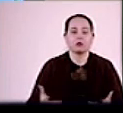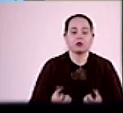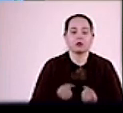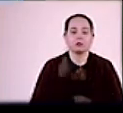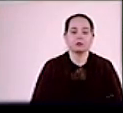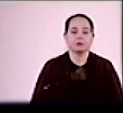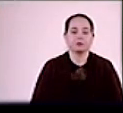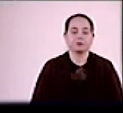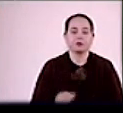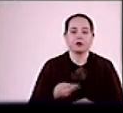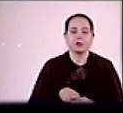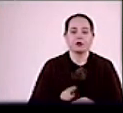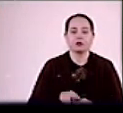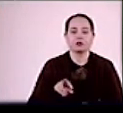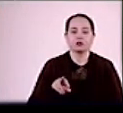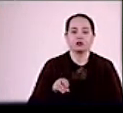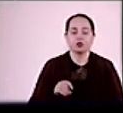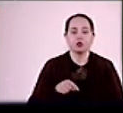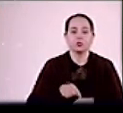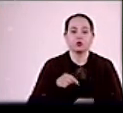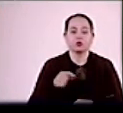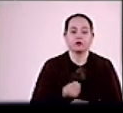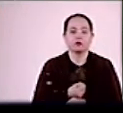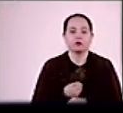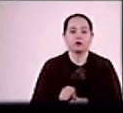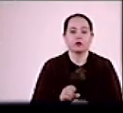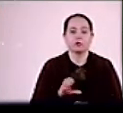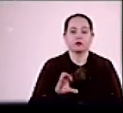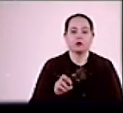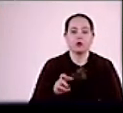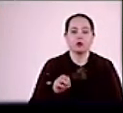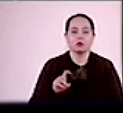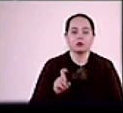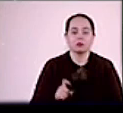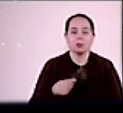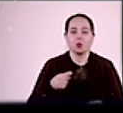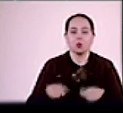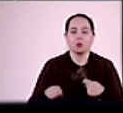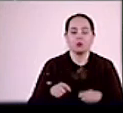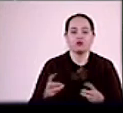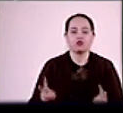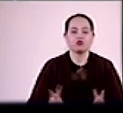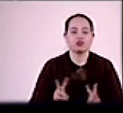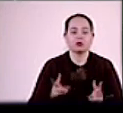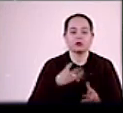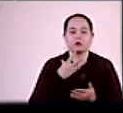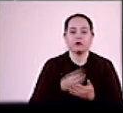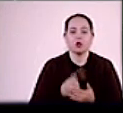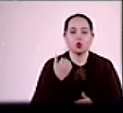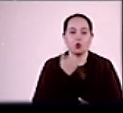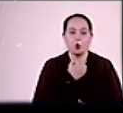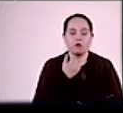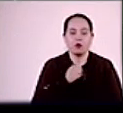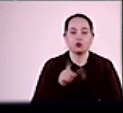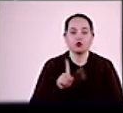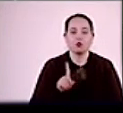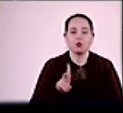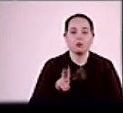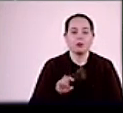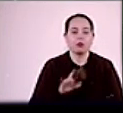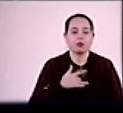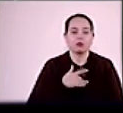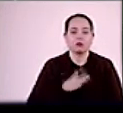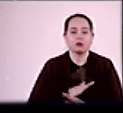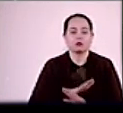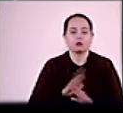страну. Это же чувство заставило смоленских купцов сжечь свои товары, чтобы не